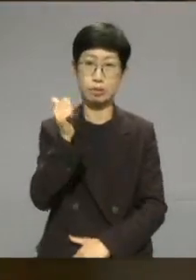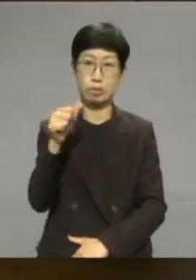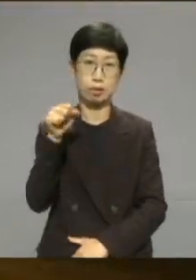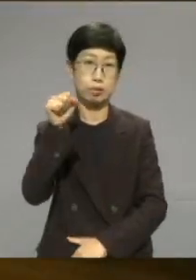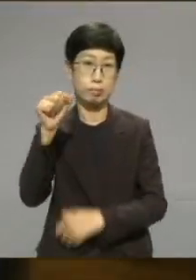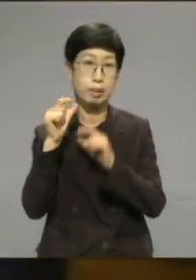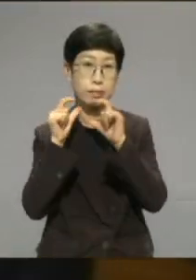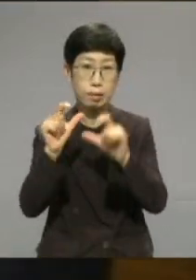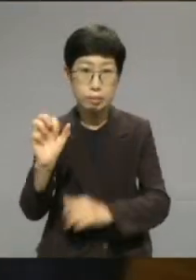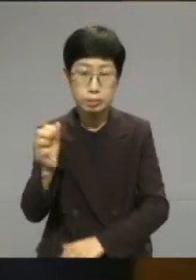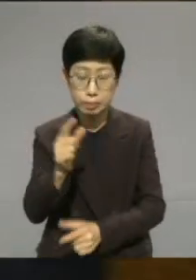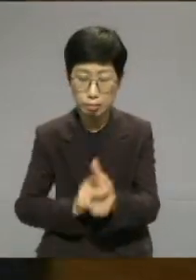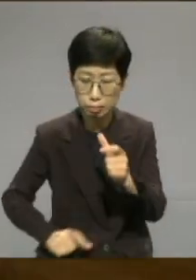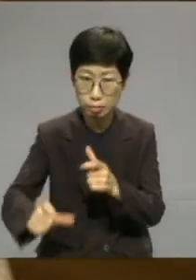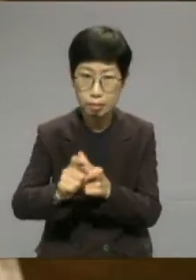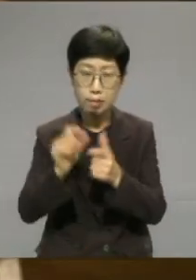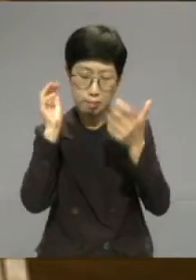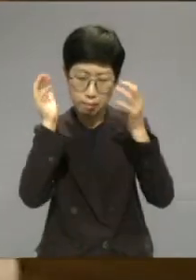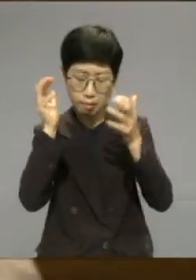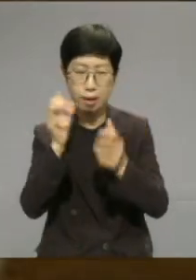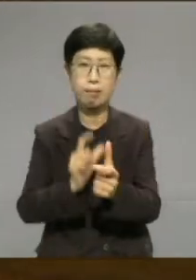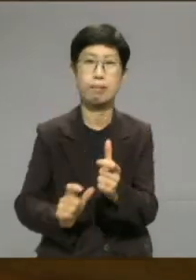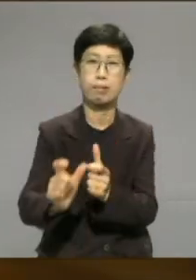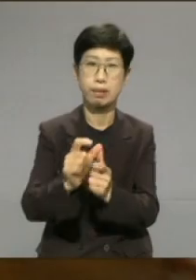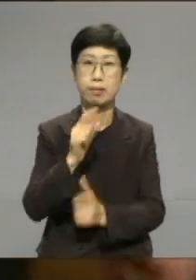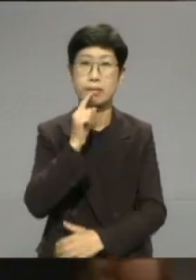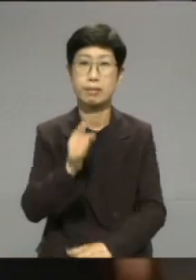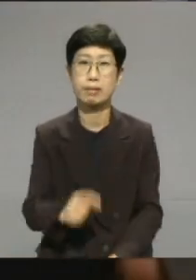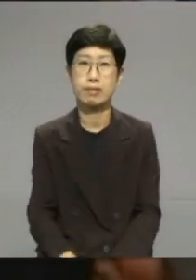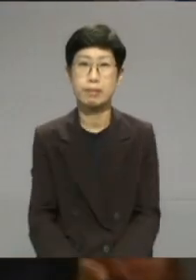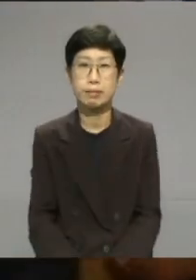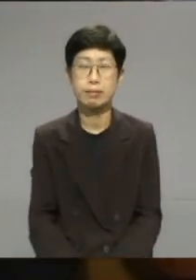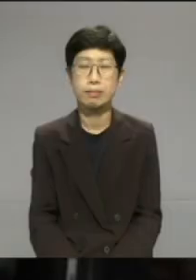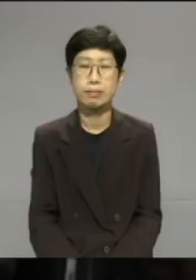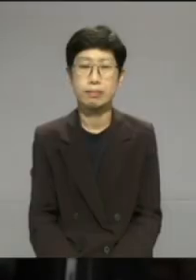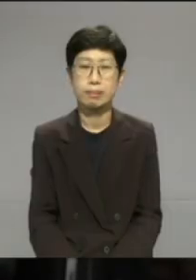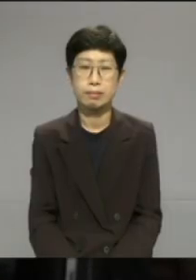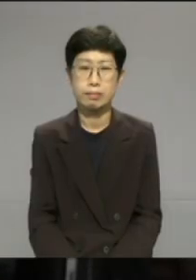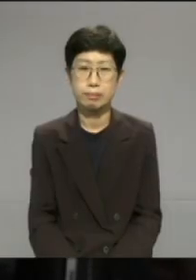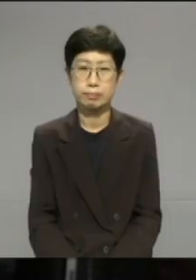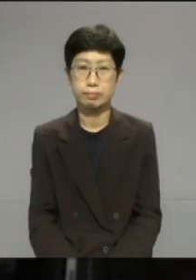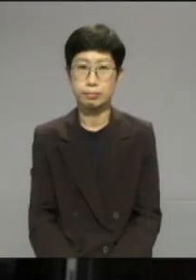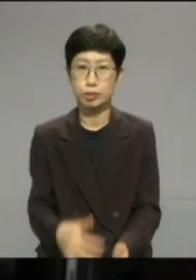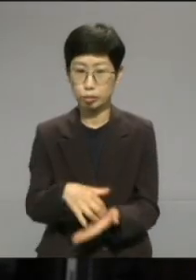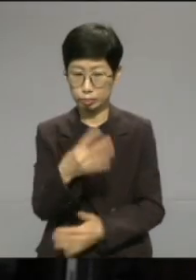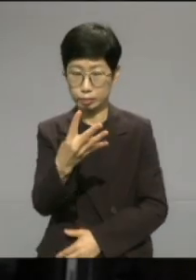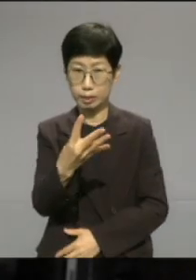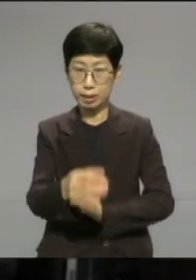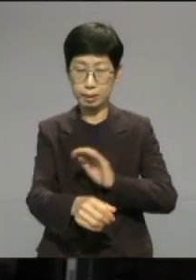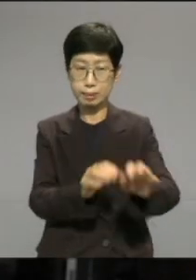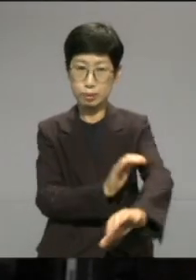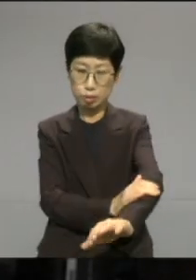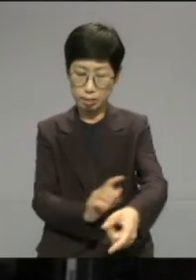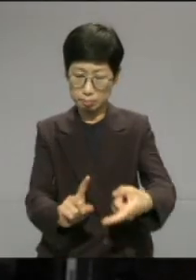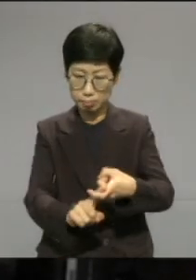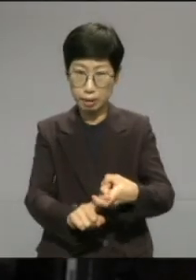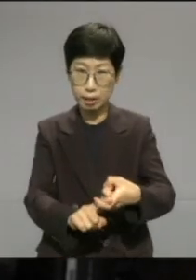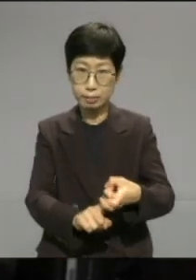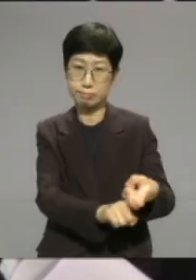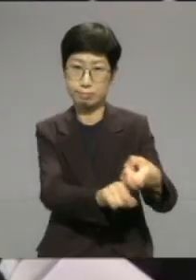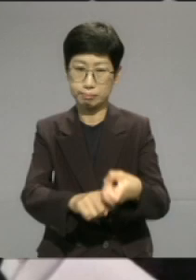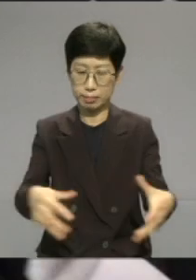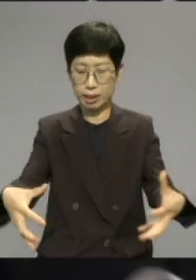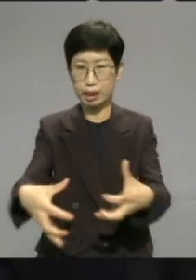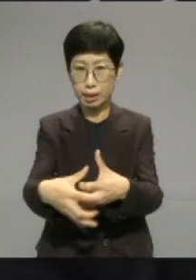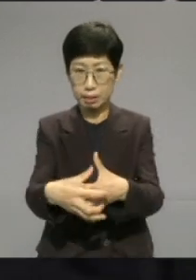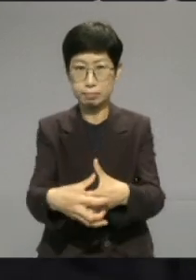출마 선언으로 혼란만 더해주고 있다는 반응입니다. 네 개 좌파 정당이 연합한 신인민전선은